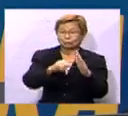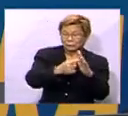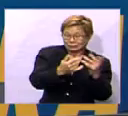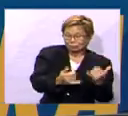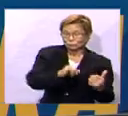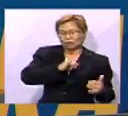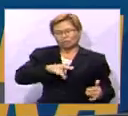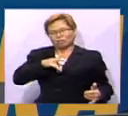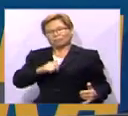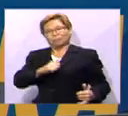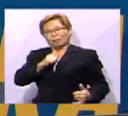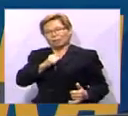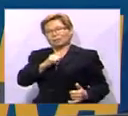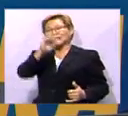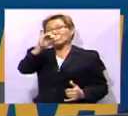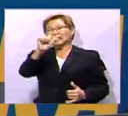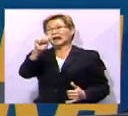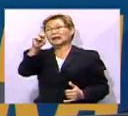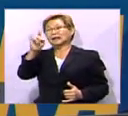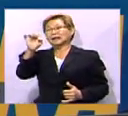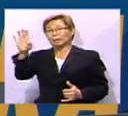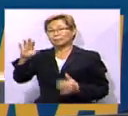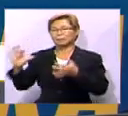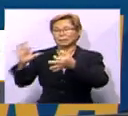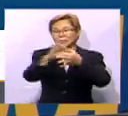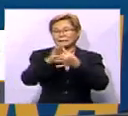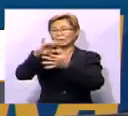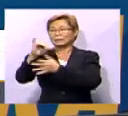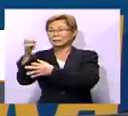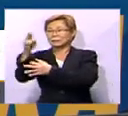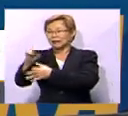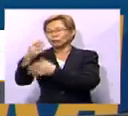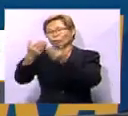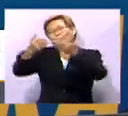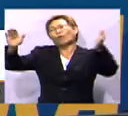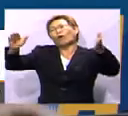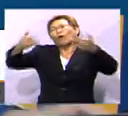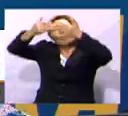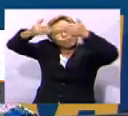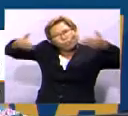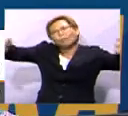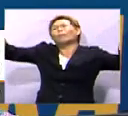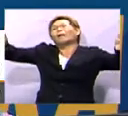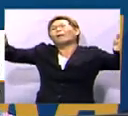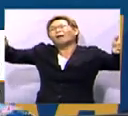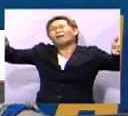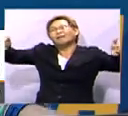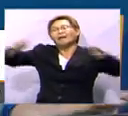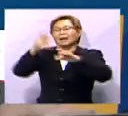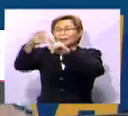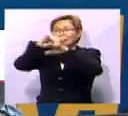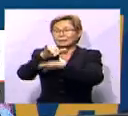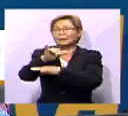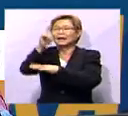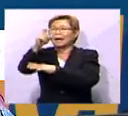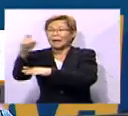merasa bangga kerana Yakeb dengan kerjasama ISN telah membuka ruang dan peluang seluas-luasnya pada bekas-bekas atlet